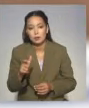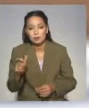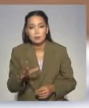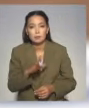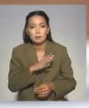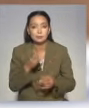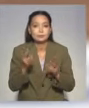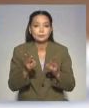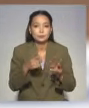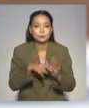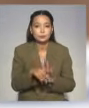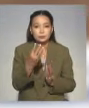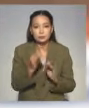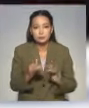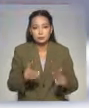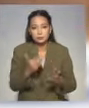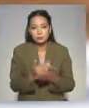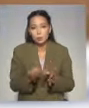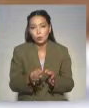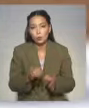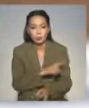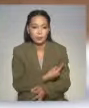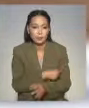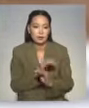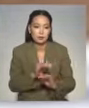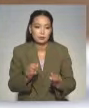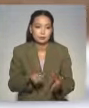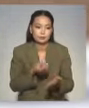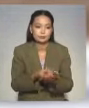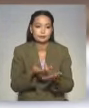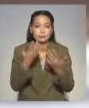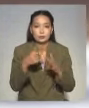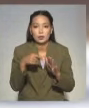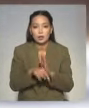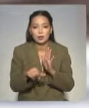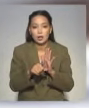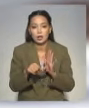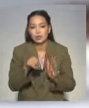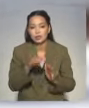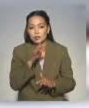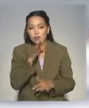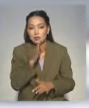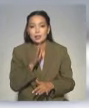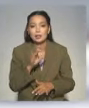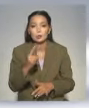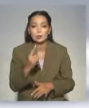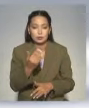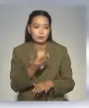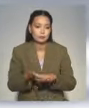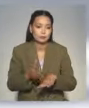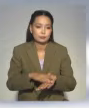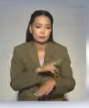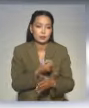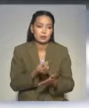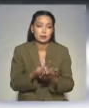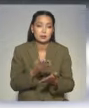Зардап шеккендердің арасында 4 бала бар. Олар облыстық балалар ауруханасына жеткізілді. Оның ішінде 6 жасар бүлдіршін жан сақтау бөлімінде жатыр.